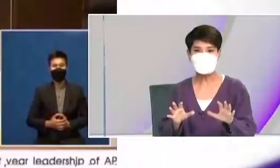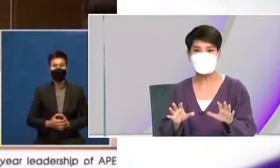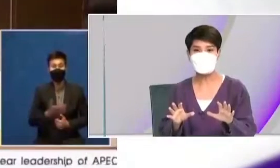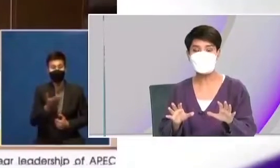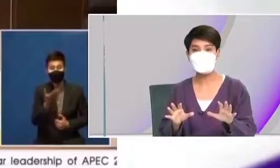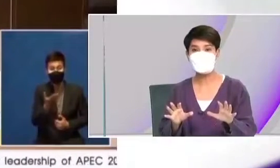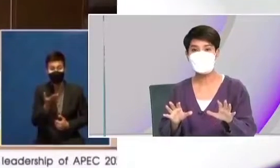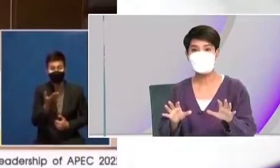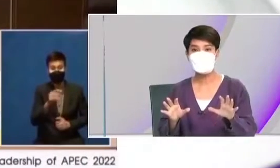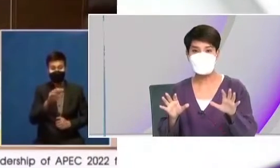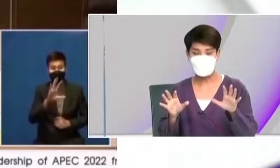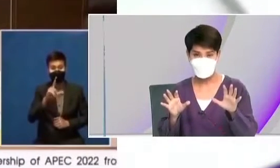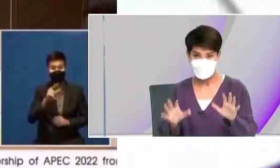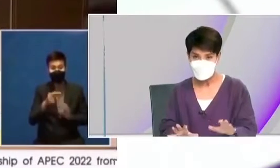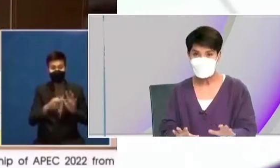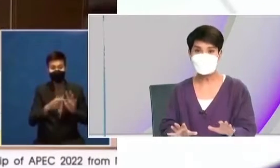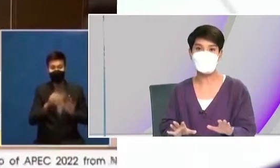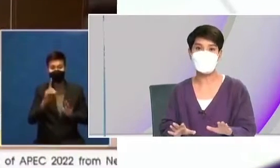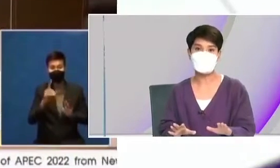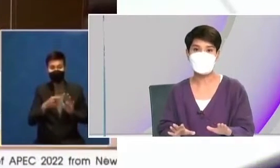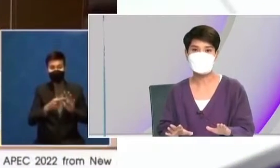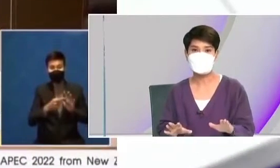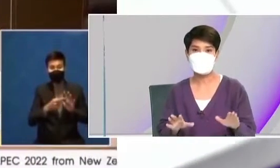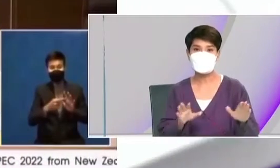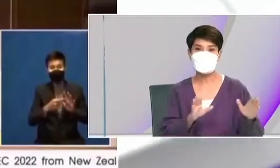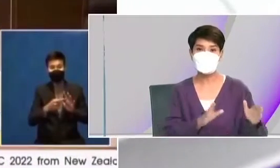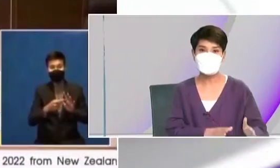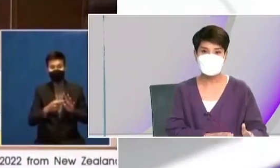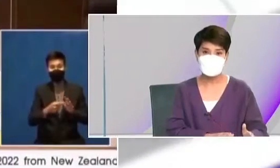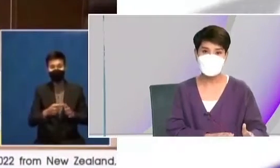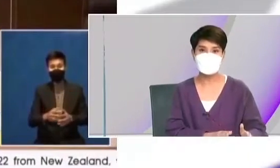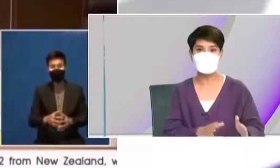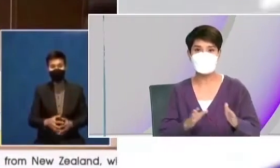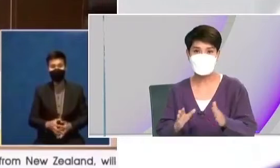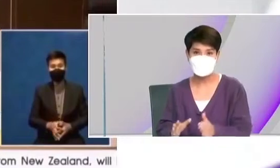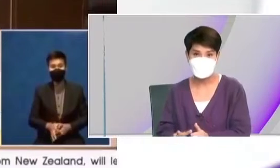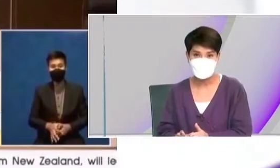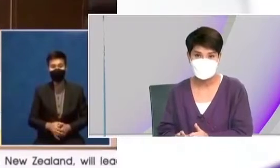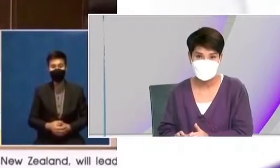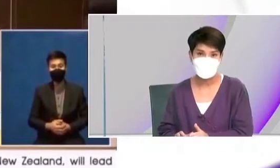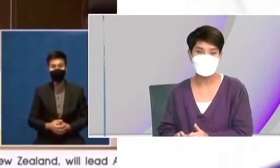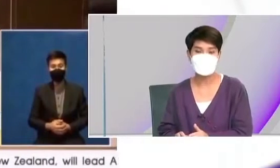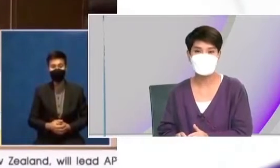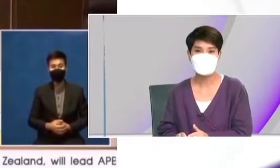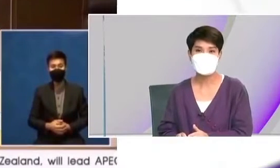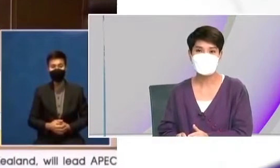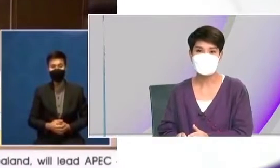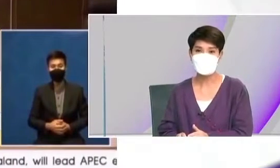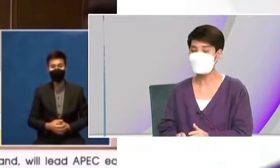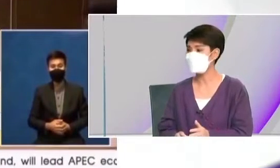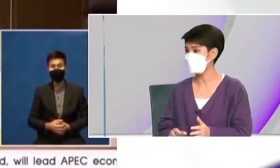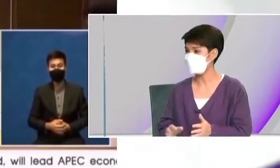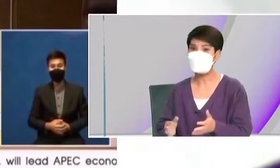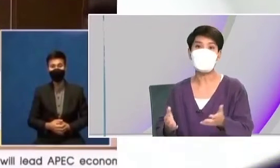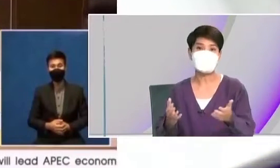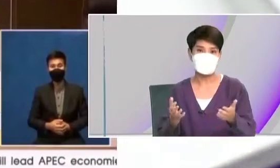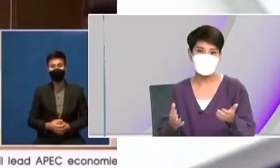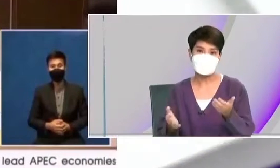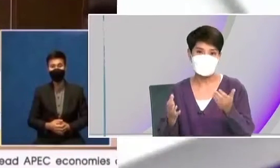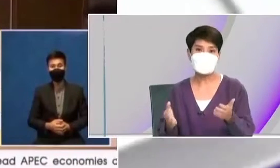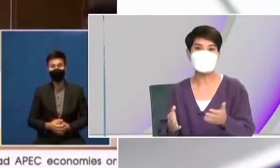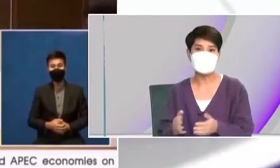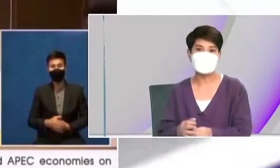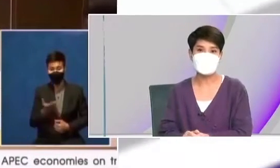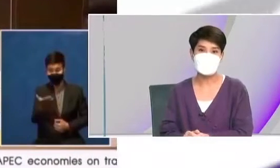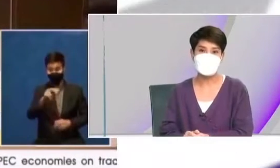เมื่อเหตุการณ์เกิดขึ้นจากพรรคร่วมรัฐบาลค่ ะ นั่นคือภูมิใจไทยกับชาติไทยพัฒนาคนก็แน่นอนค่ะ